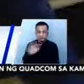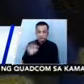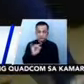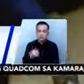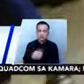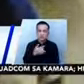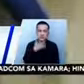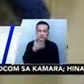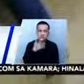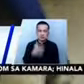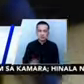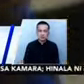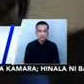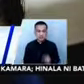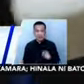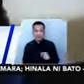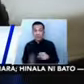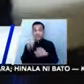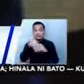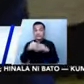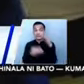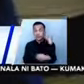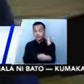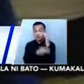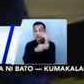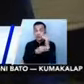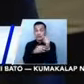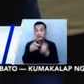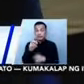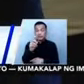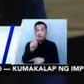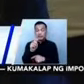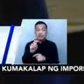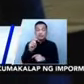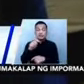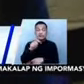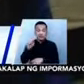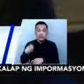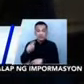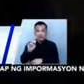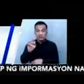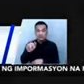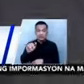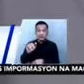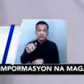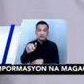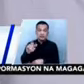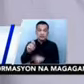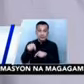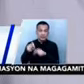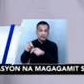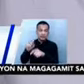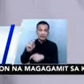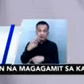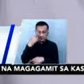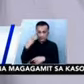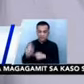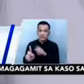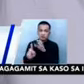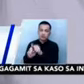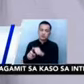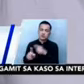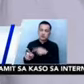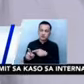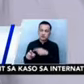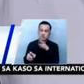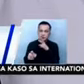Sa loob ng motel room na ito sa Taytay Rizal, hinuli ng mga otoridad ang 22-anyos na suspect. Ayon sa NBI, humingi ng